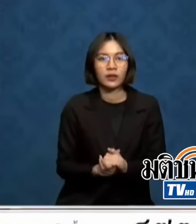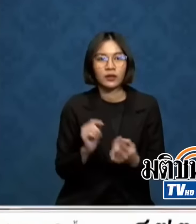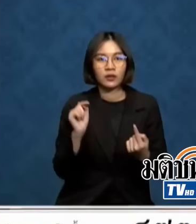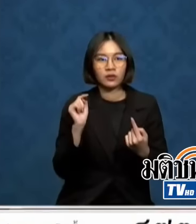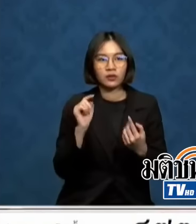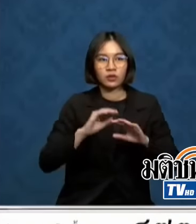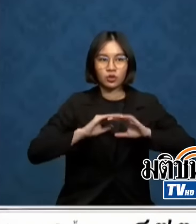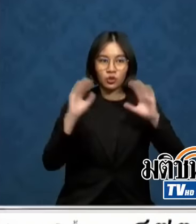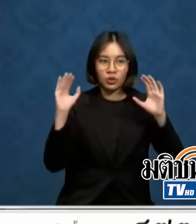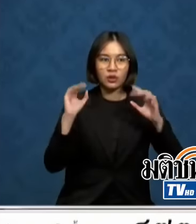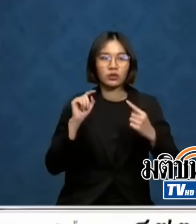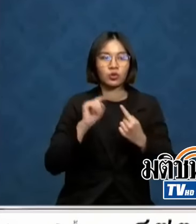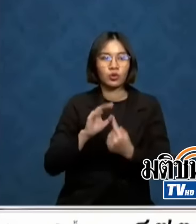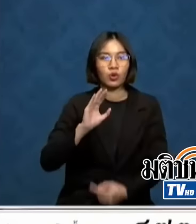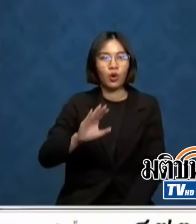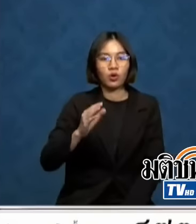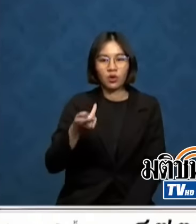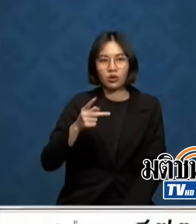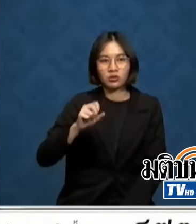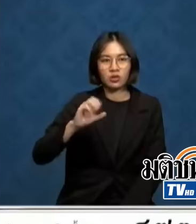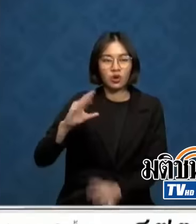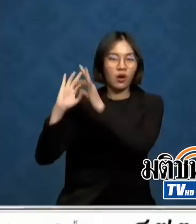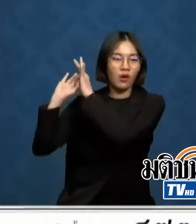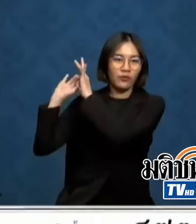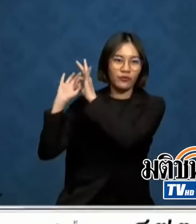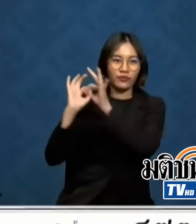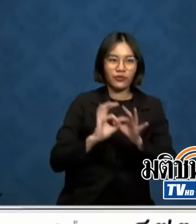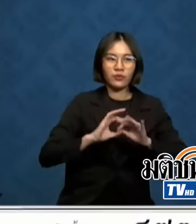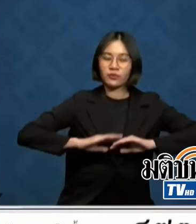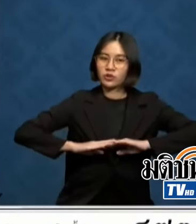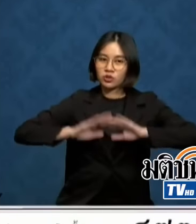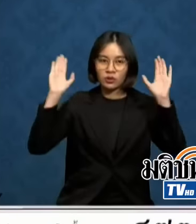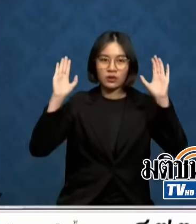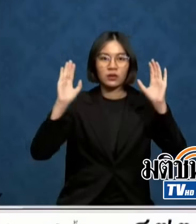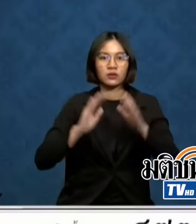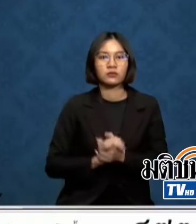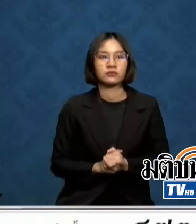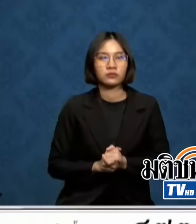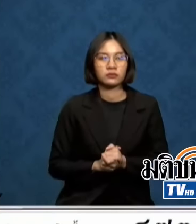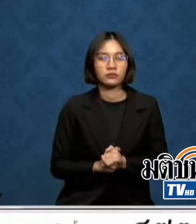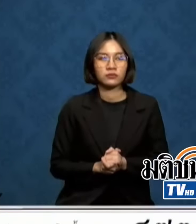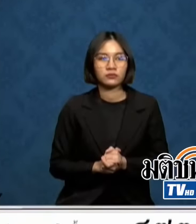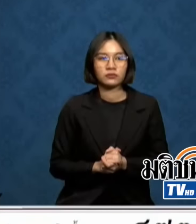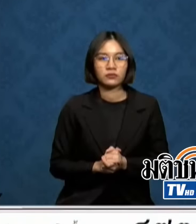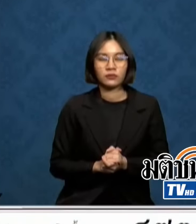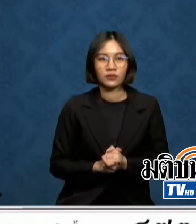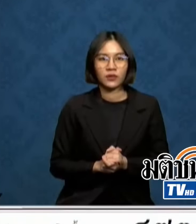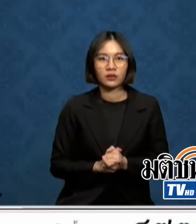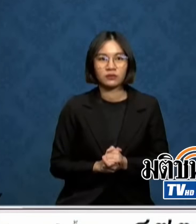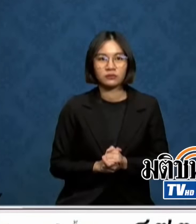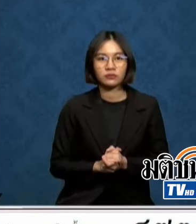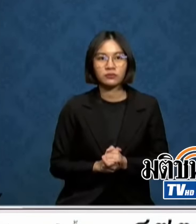การขจัดมรดกของคสชออกไปให้มากที่สุด